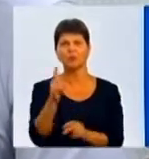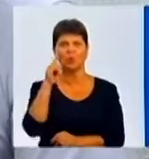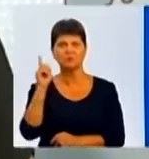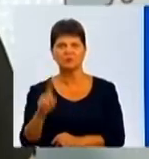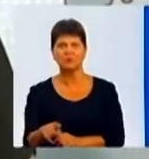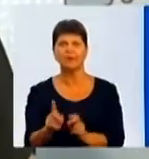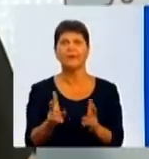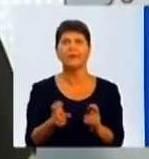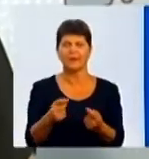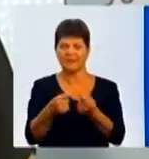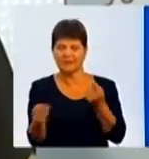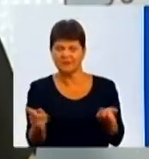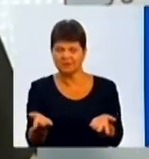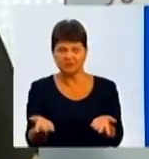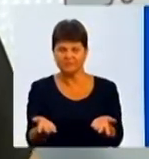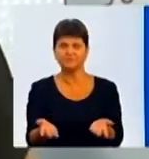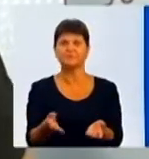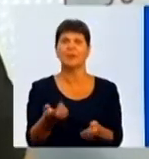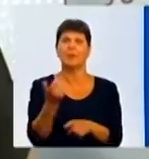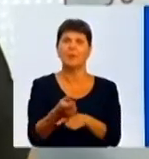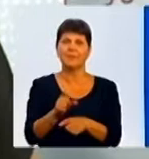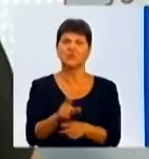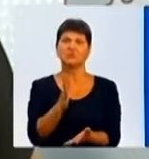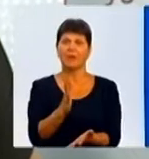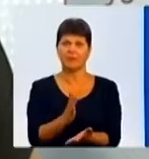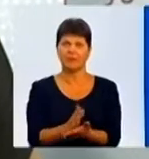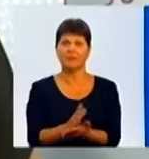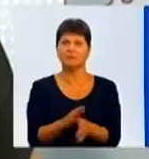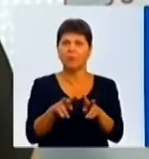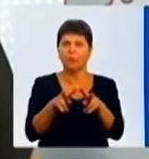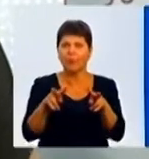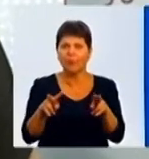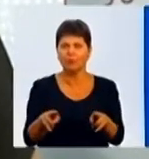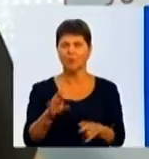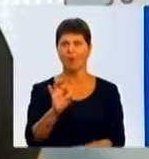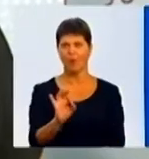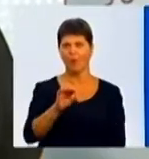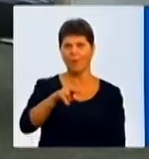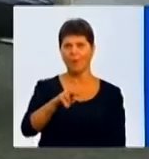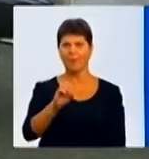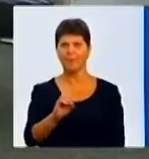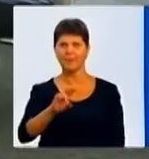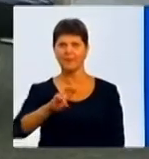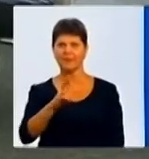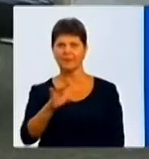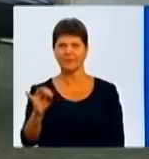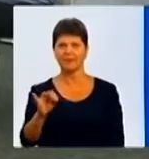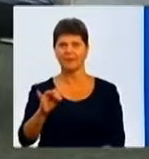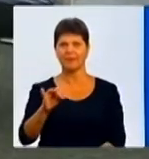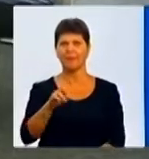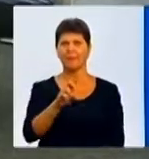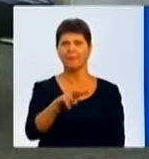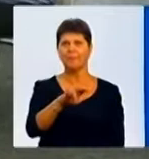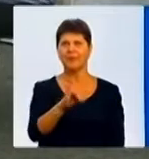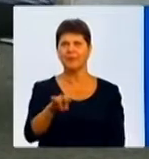Вони відносяться, да? Тим більше, що є похожі ті самі опеньки і блідна поганка, вона, в принципі, їх